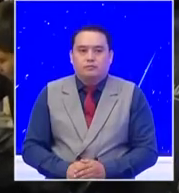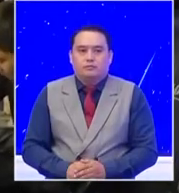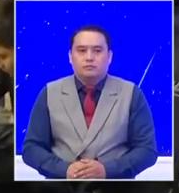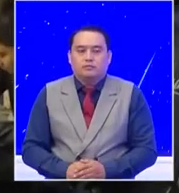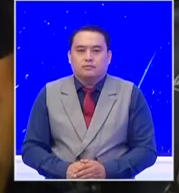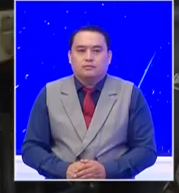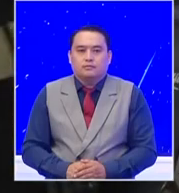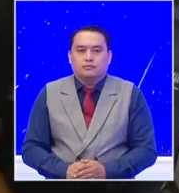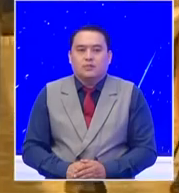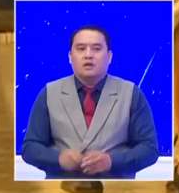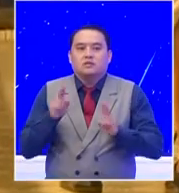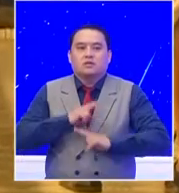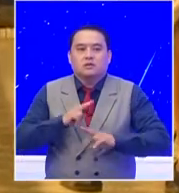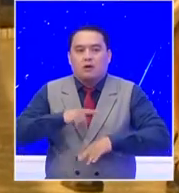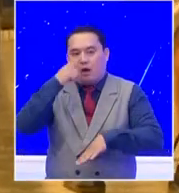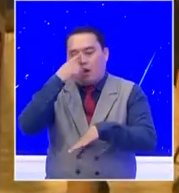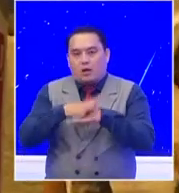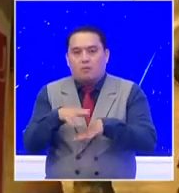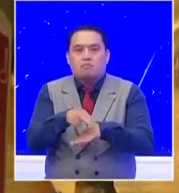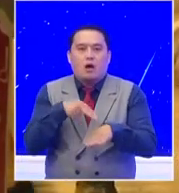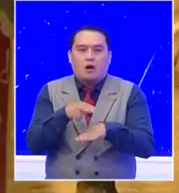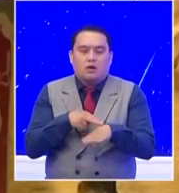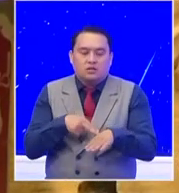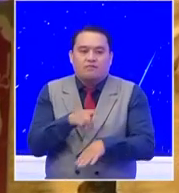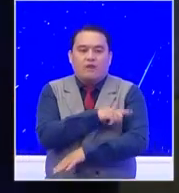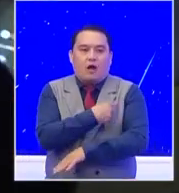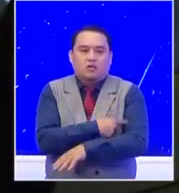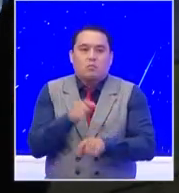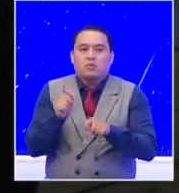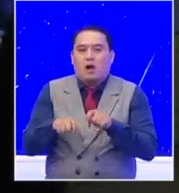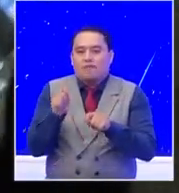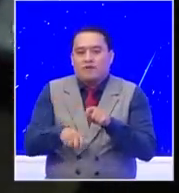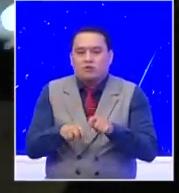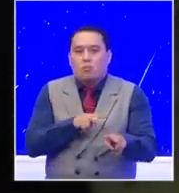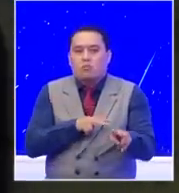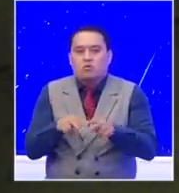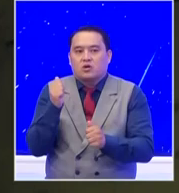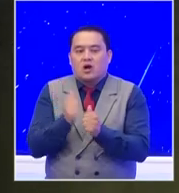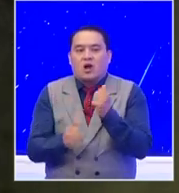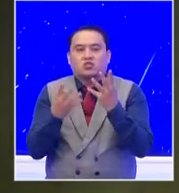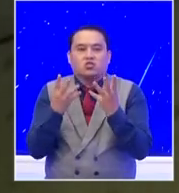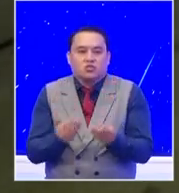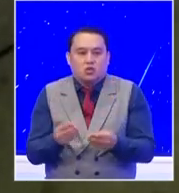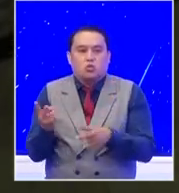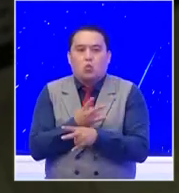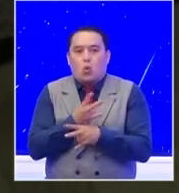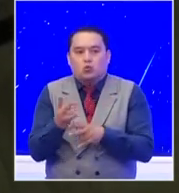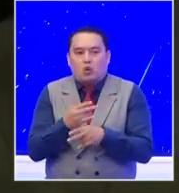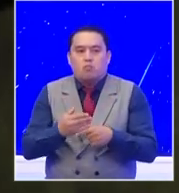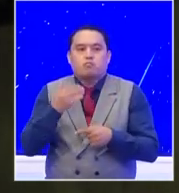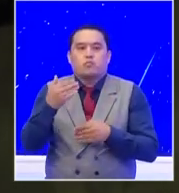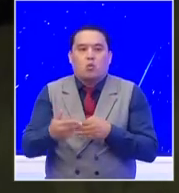Мониторинговая группа в составе сотрудников акимата, полицейских и санврачей. Проверочные рейды проводят ежедневно и даже ночью,